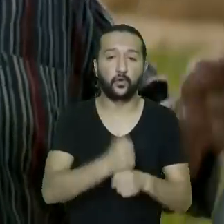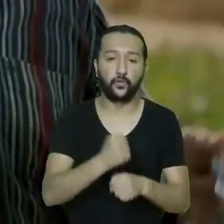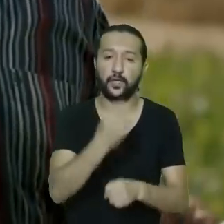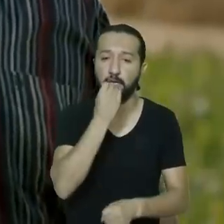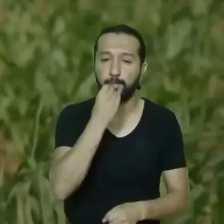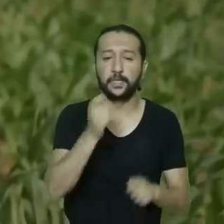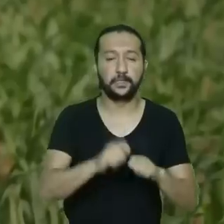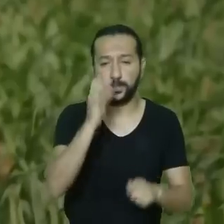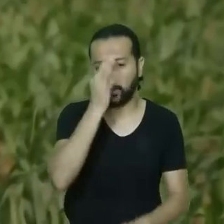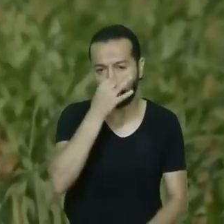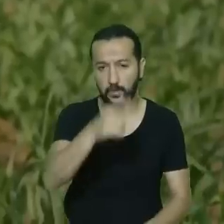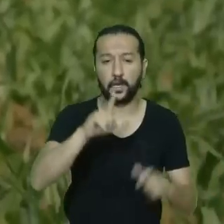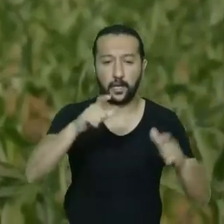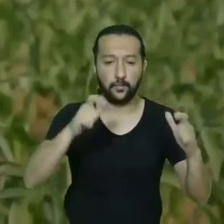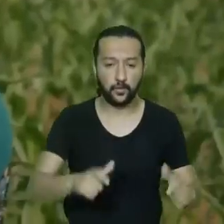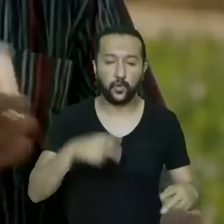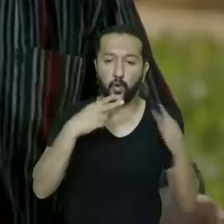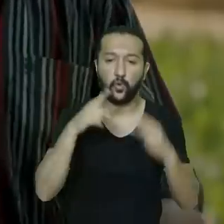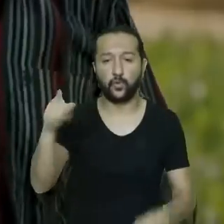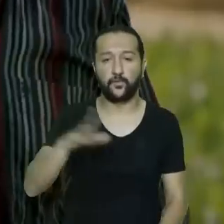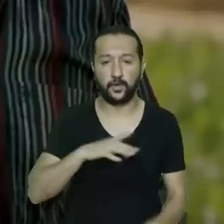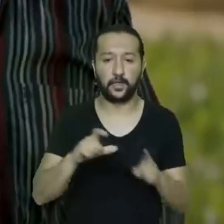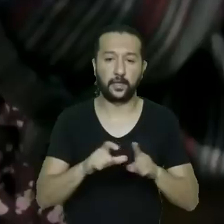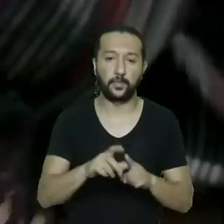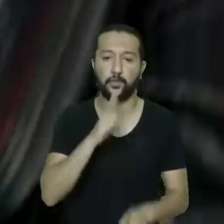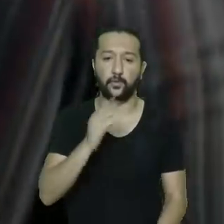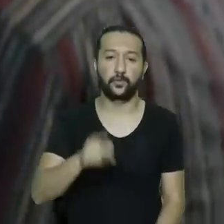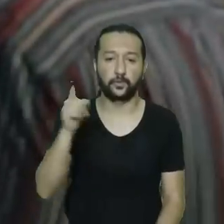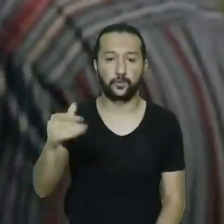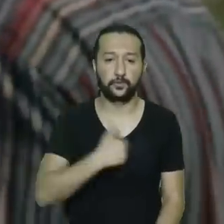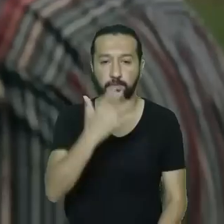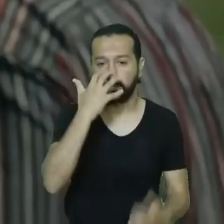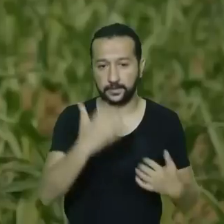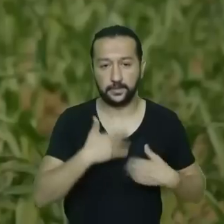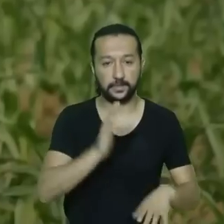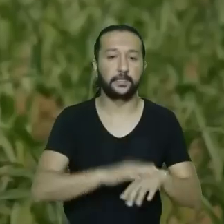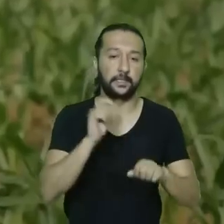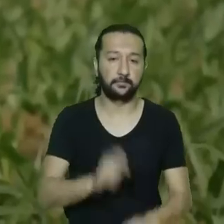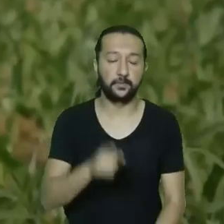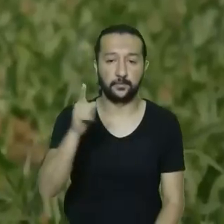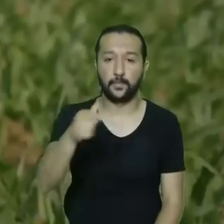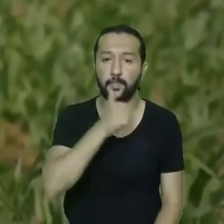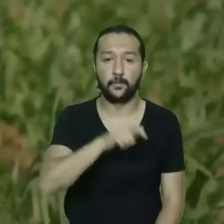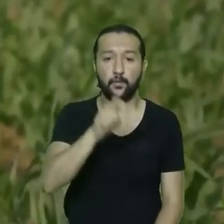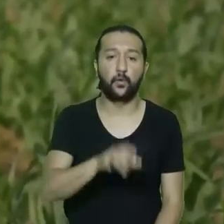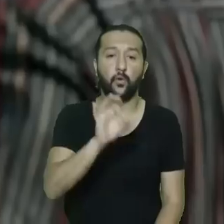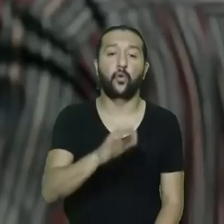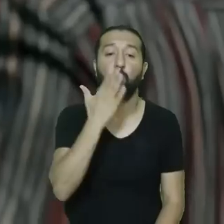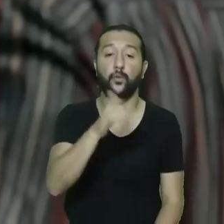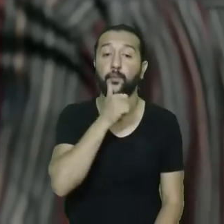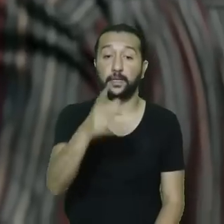işi kolay canım. Damadımızın lokantası var sonuçta. Bize bir kıyak yap ha. Aa yok öyle emme